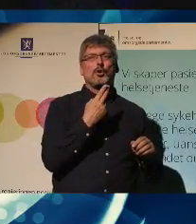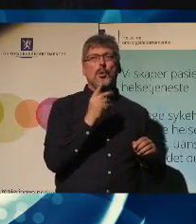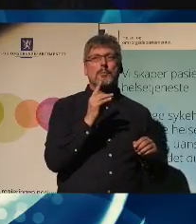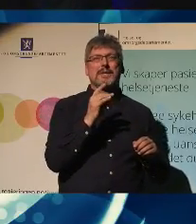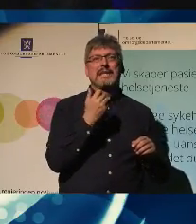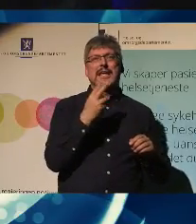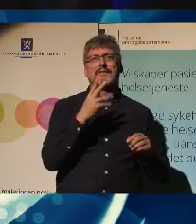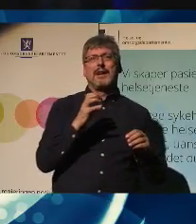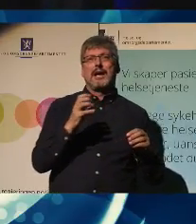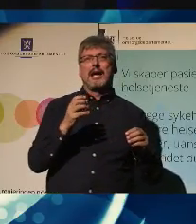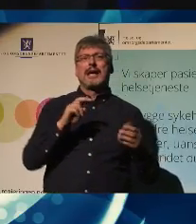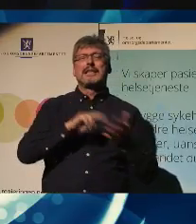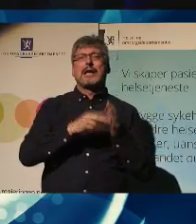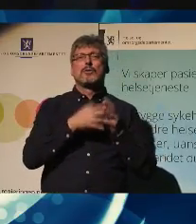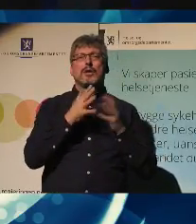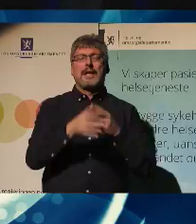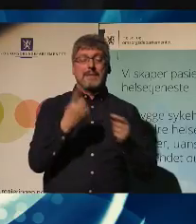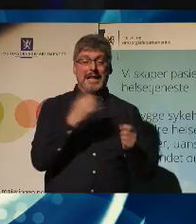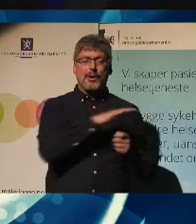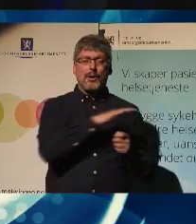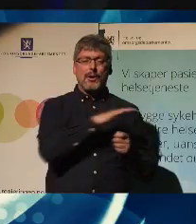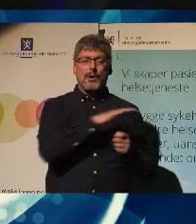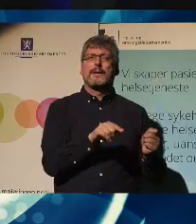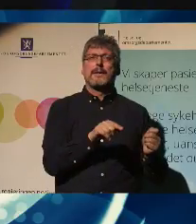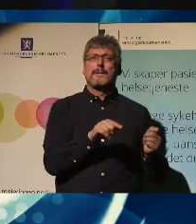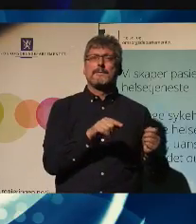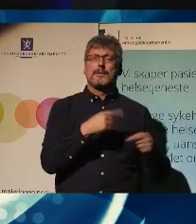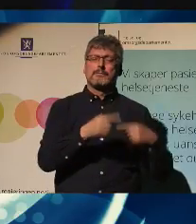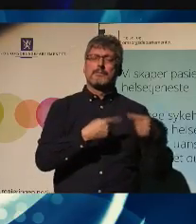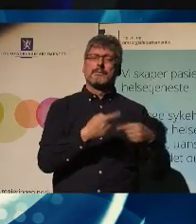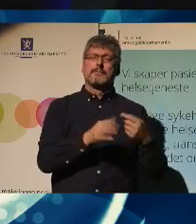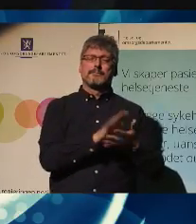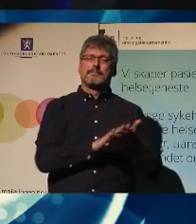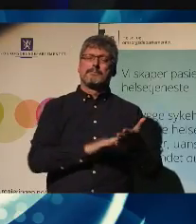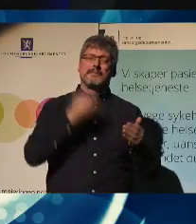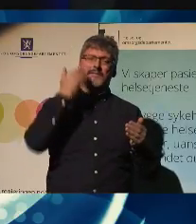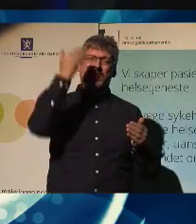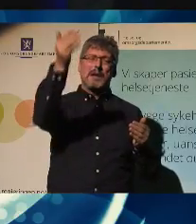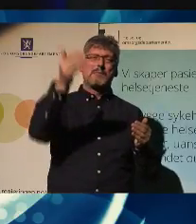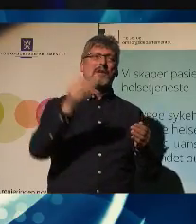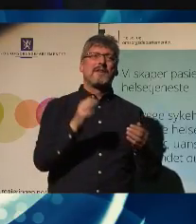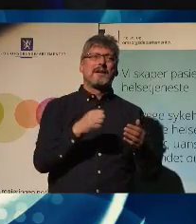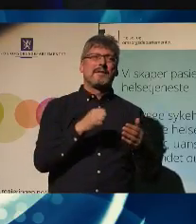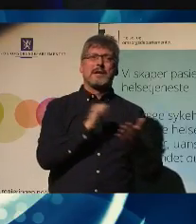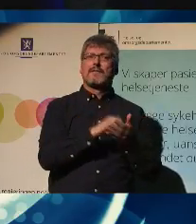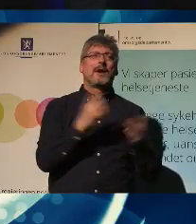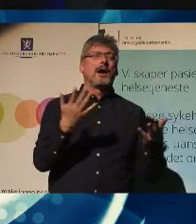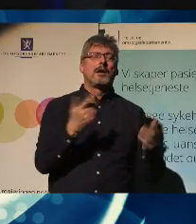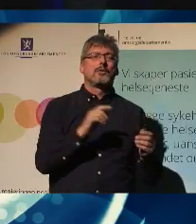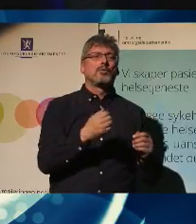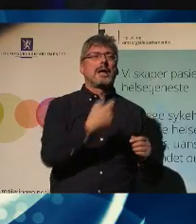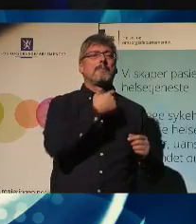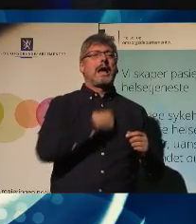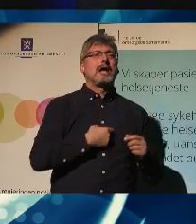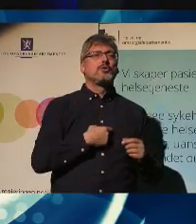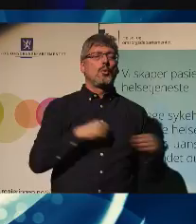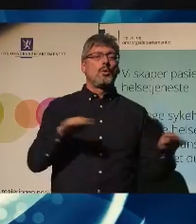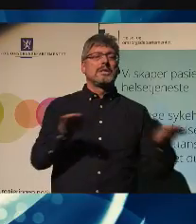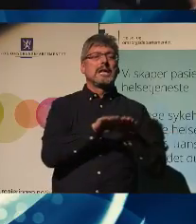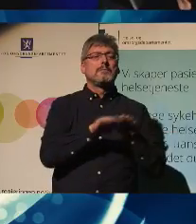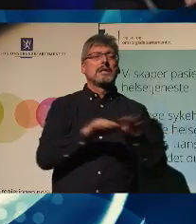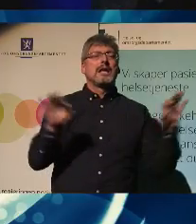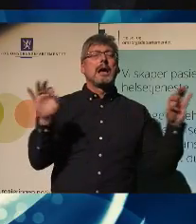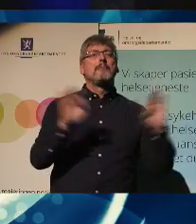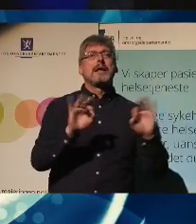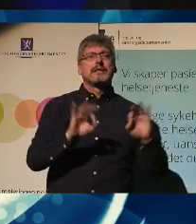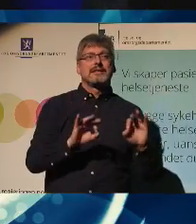kommer til å prege helsetjenesten antagelig i mye større grad i tiden fremover, det er den persontilpassede medisinen. Mange vil si at